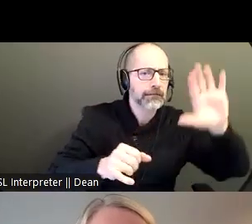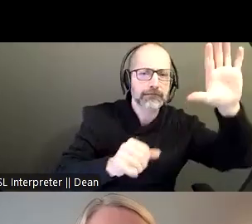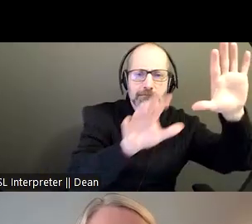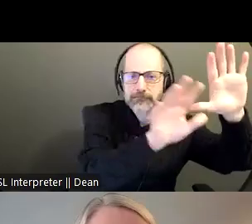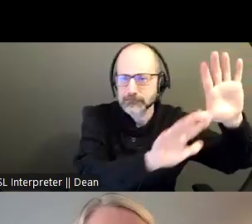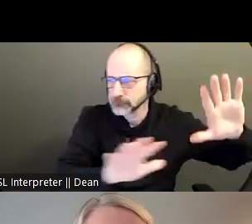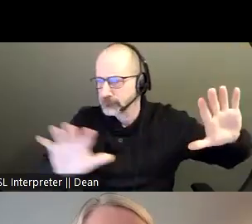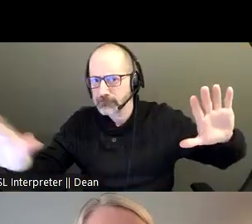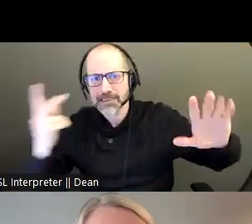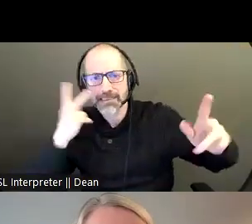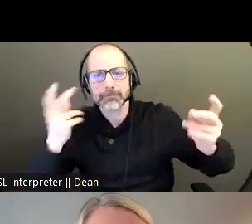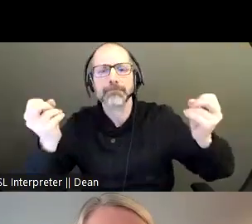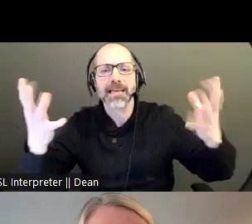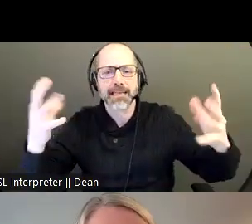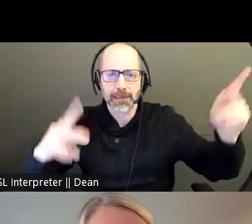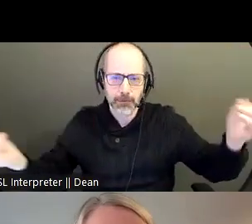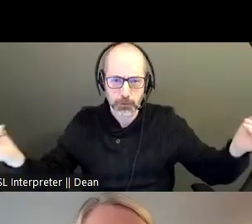de l'île de la Tortue.